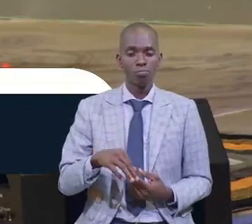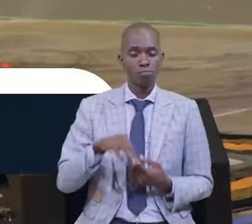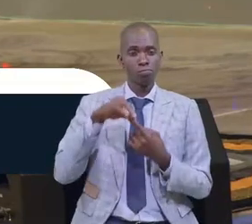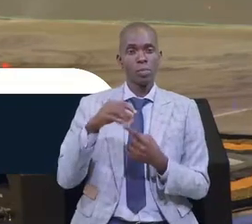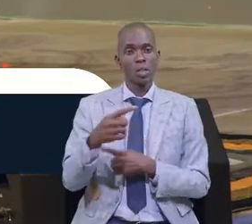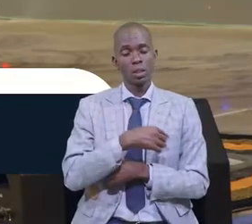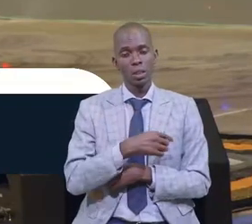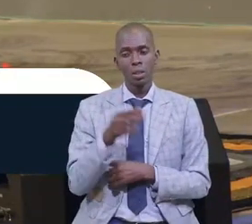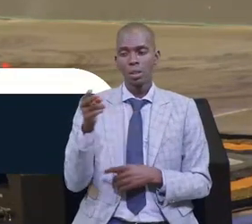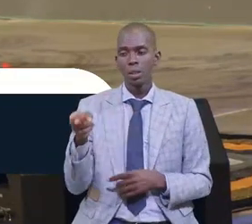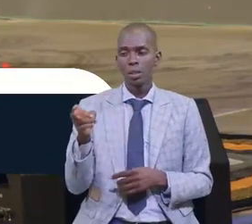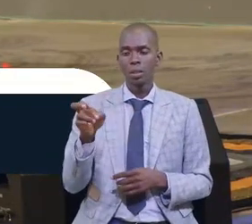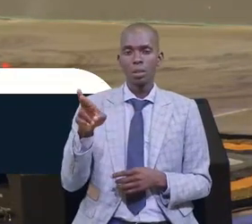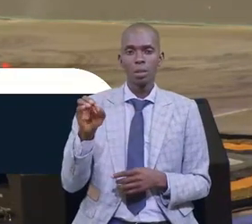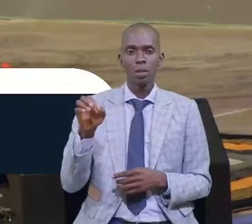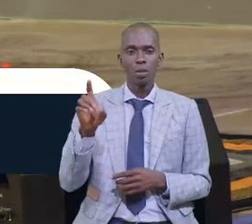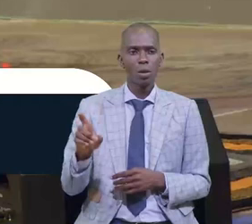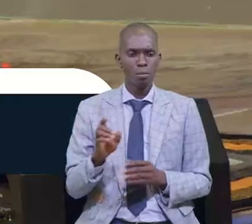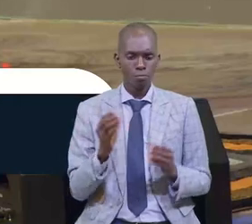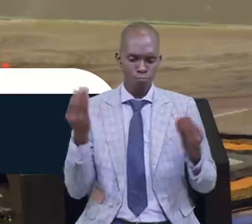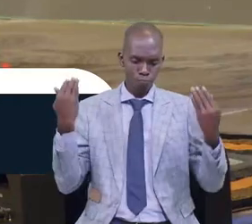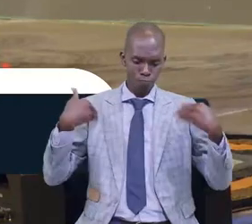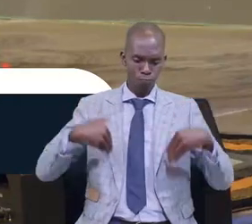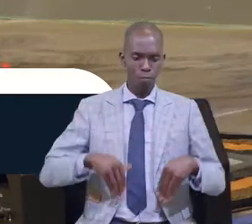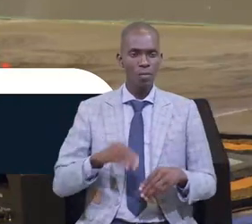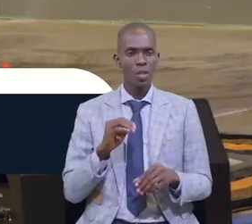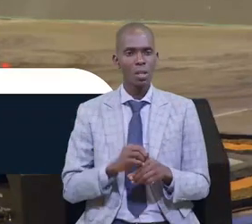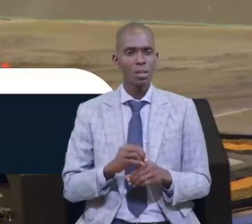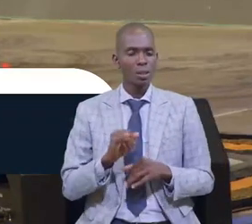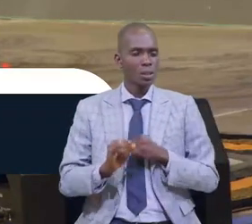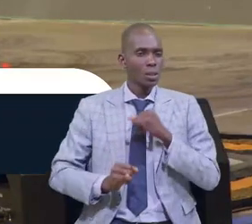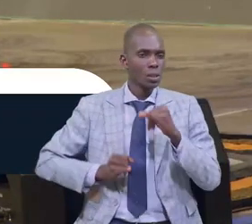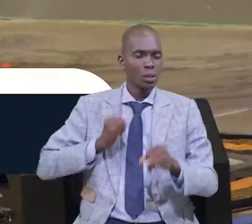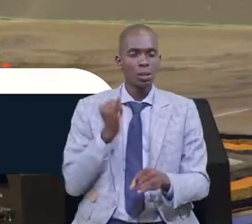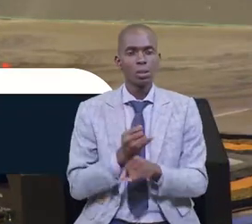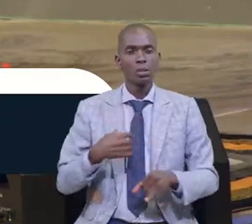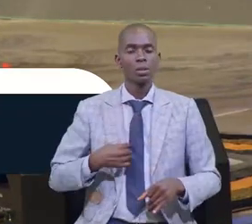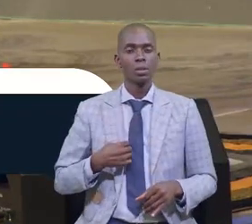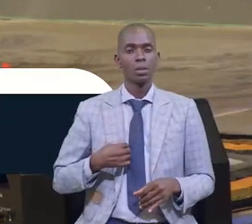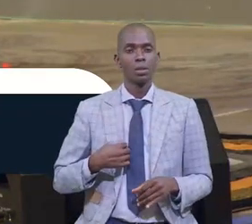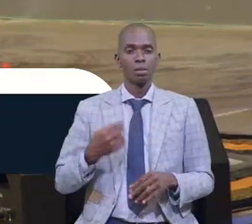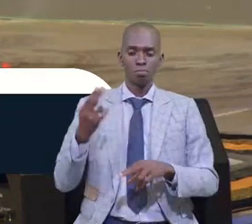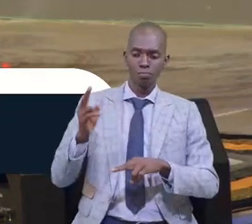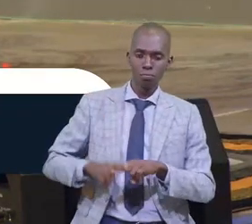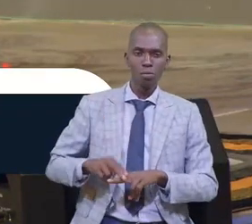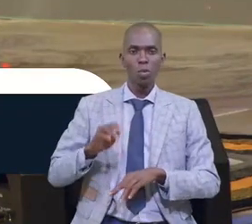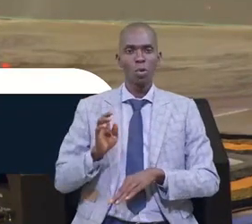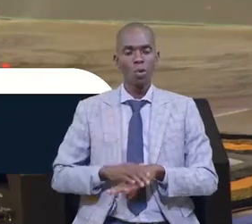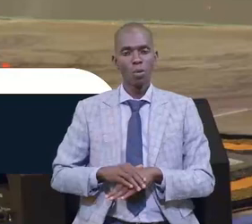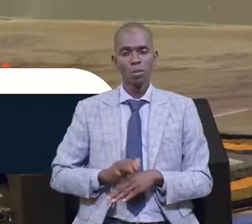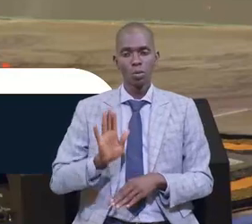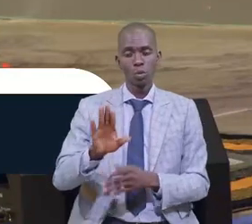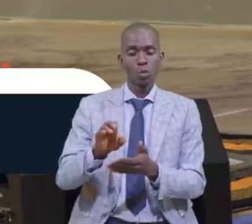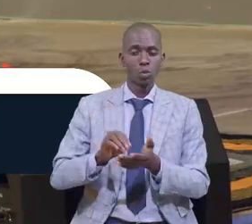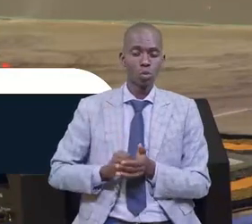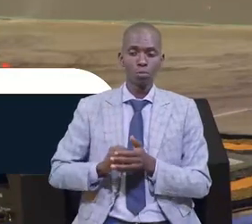À un jour fixé, Hérode, revêtu de ses habits royaux et assis